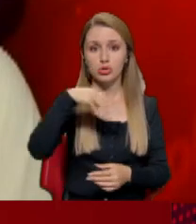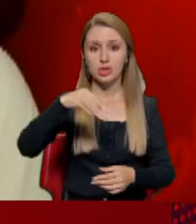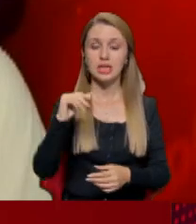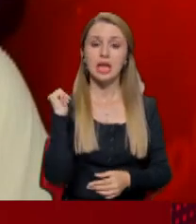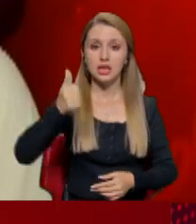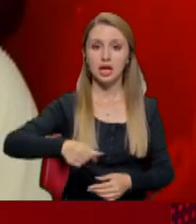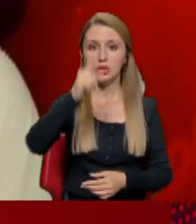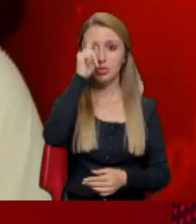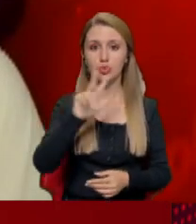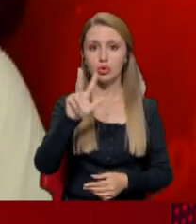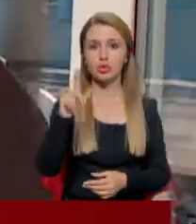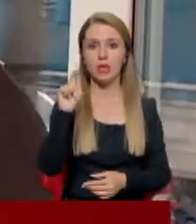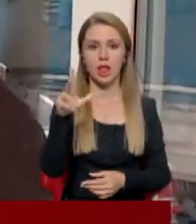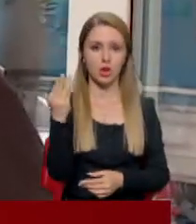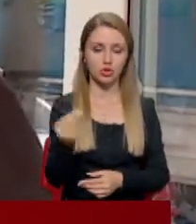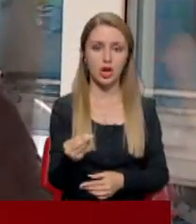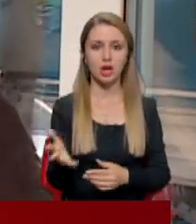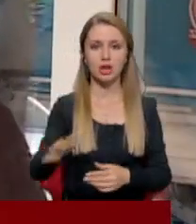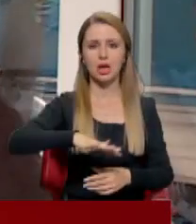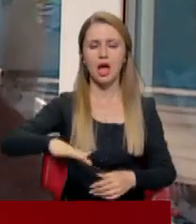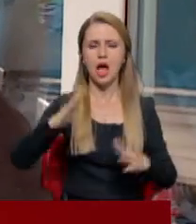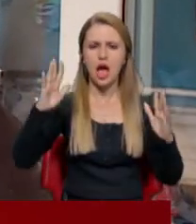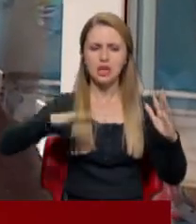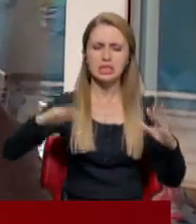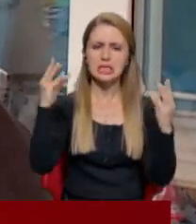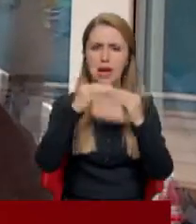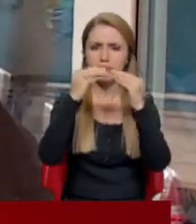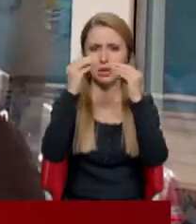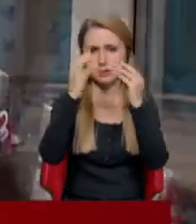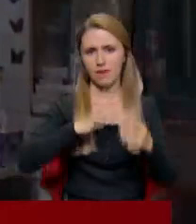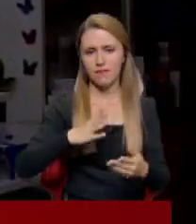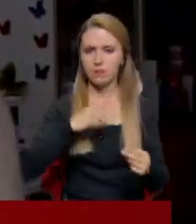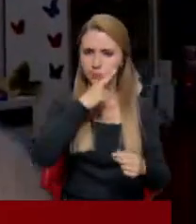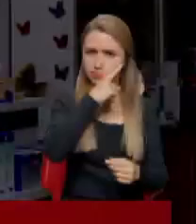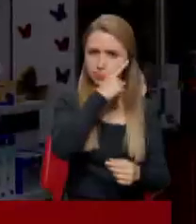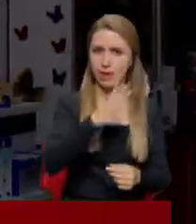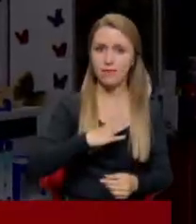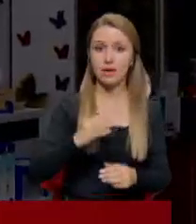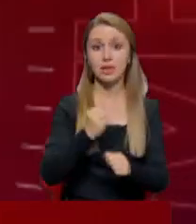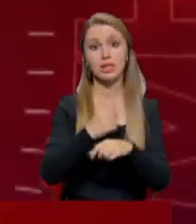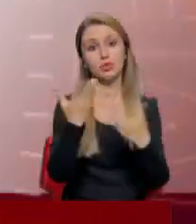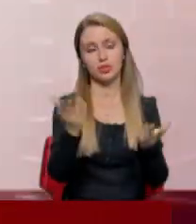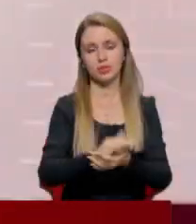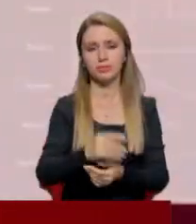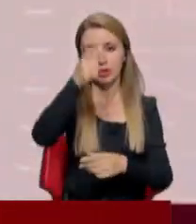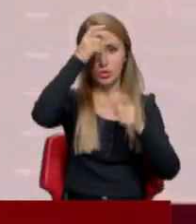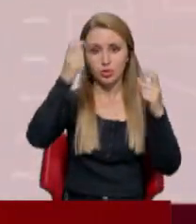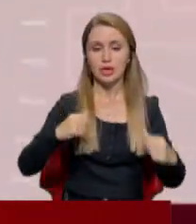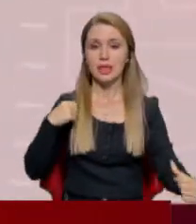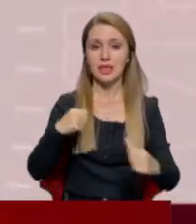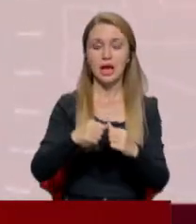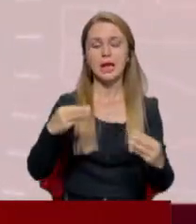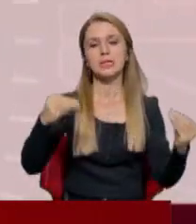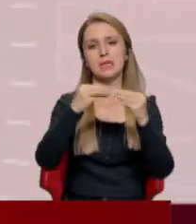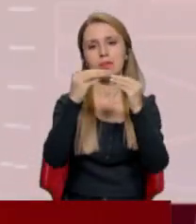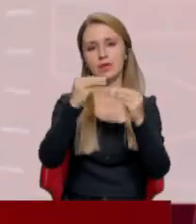yarın 130 lira 50 kuruş olacak. Genel olarak her şeye çok fazla zam geliyor. Her şey zorluyor. Allah geçmiş olsun hepimize. Türkiye yine yeni güne